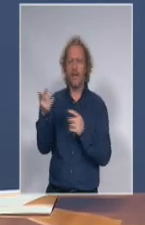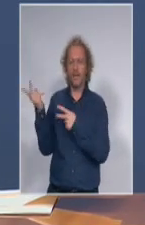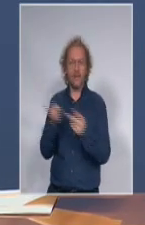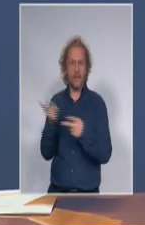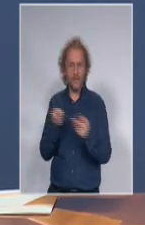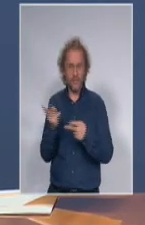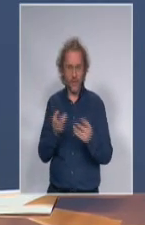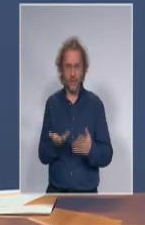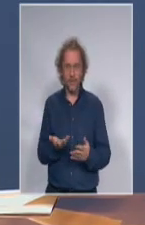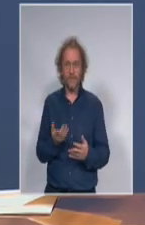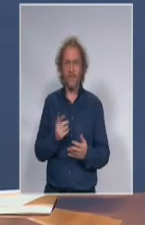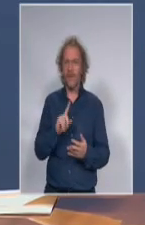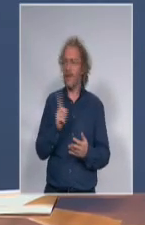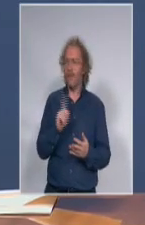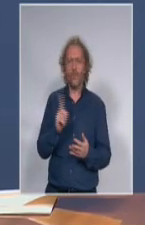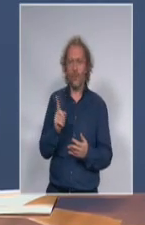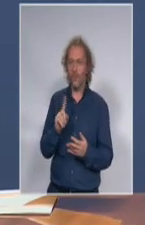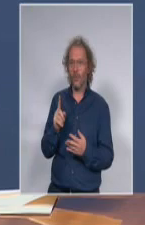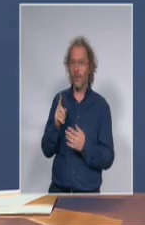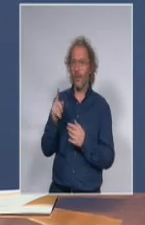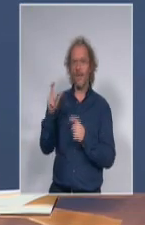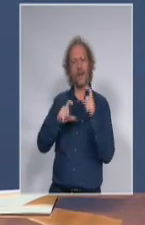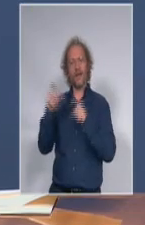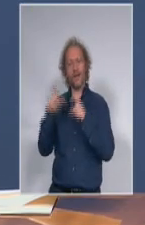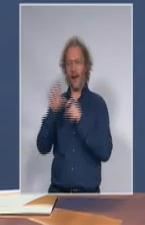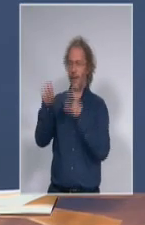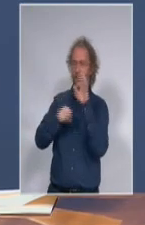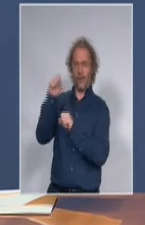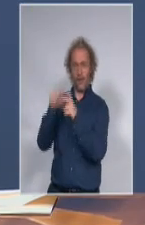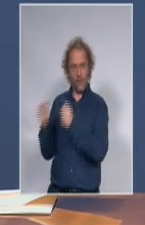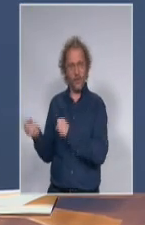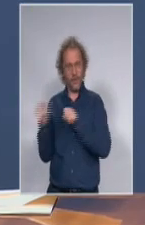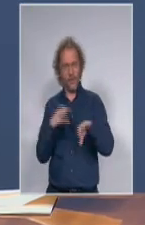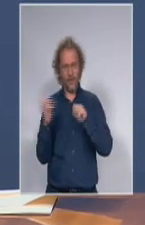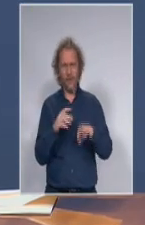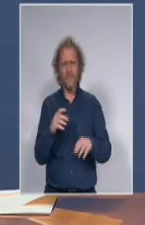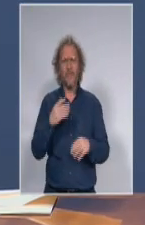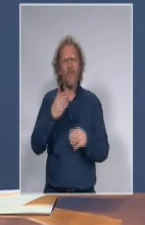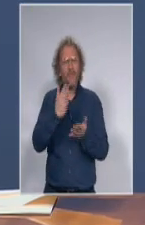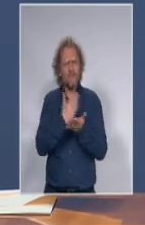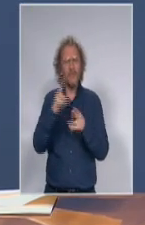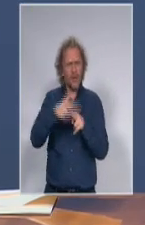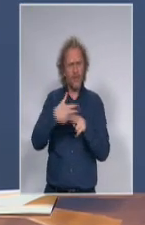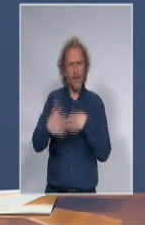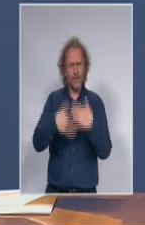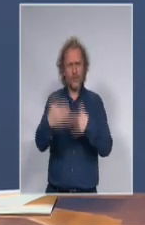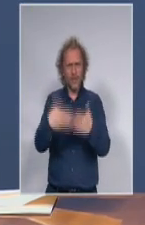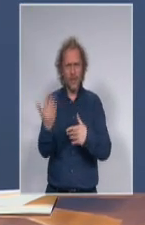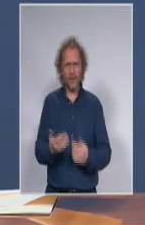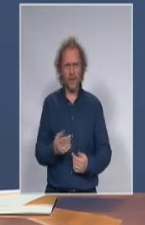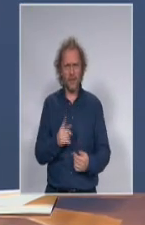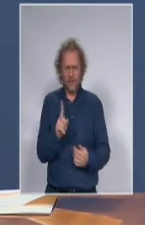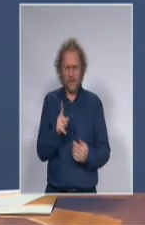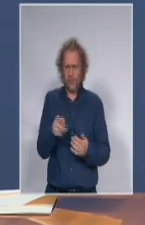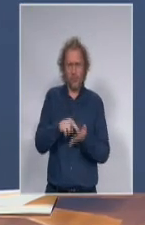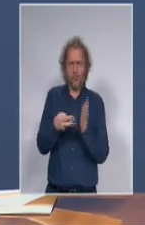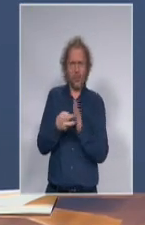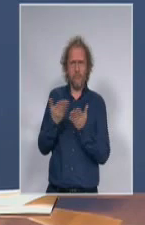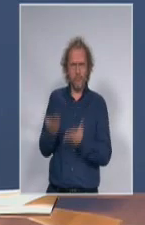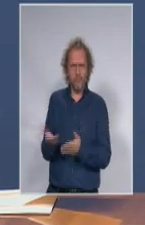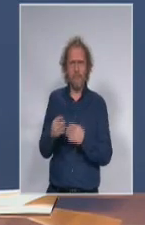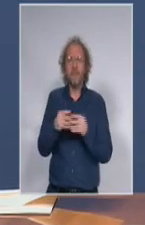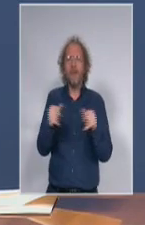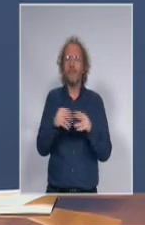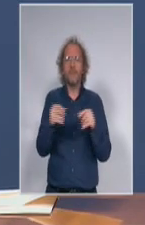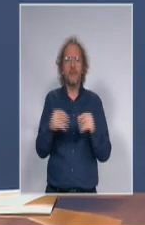mogu da pokupe te od po kilo. Ali to rešavamo tako da znate, to nema nikakvih problema. Imate brašna koliko hoćete.